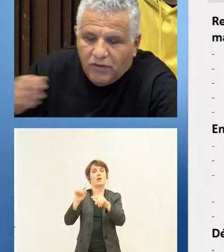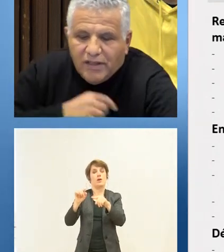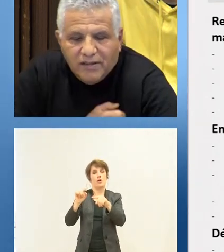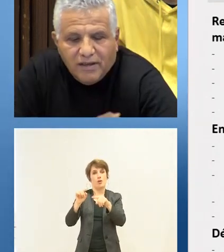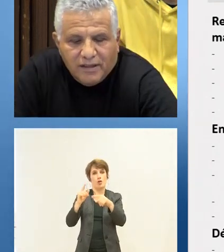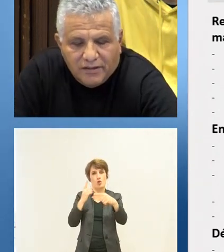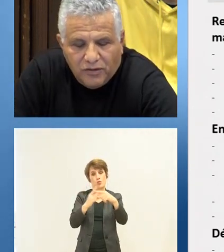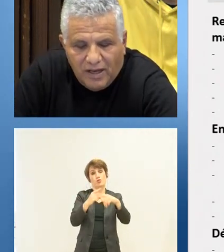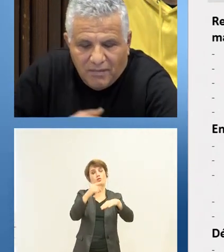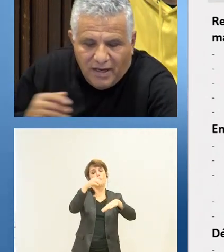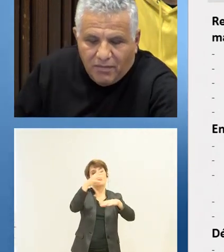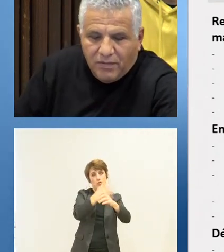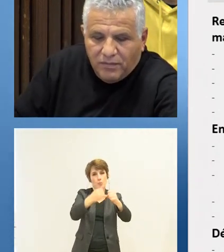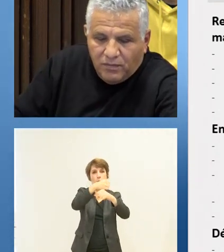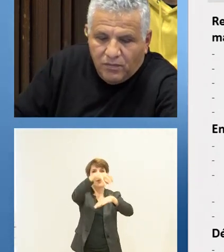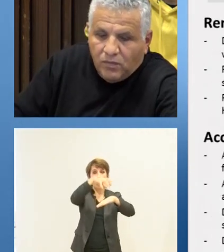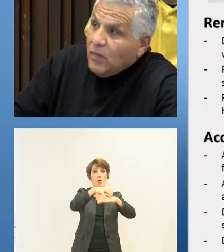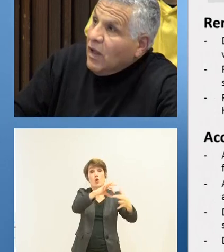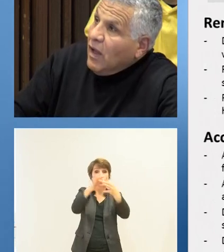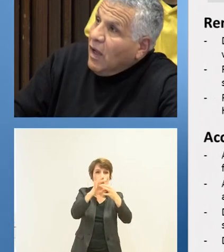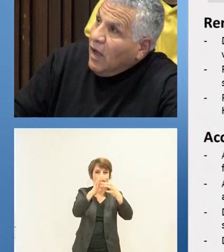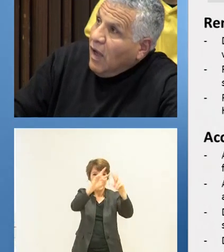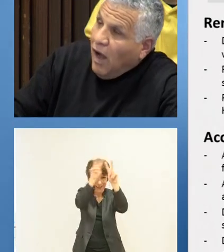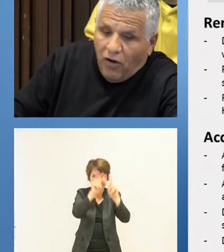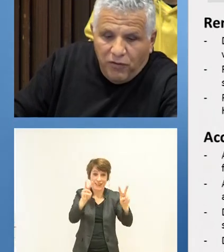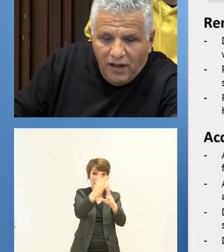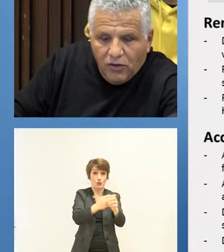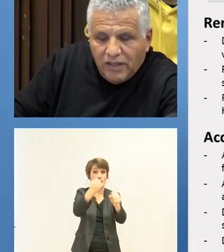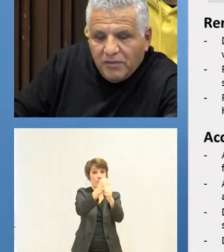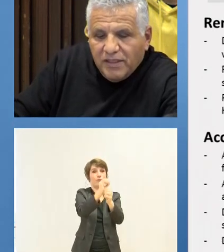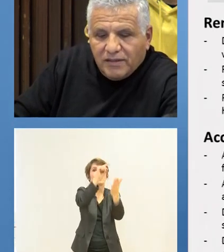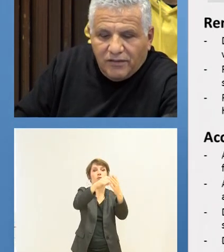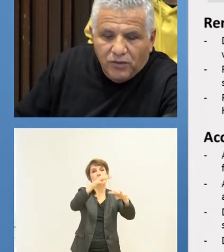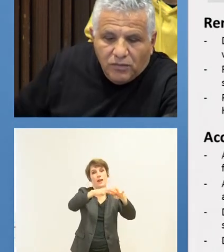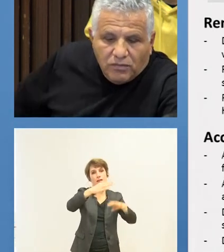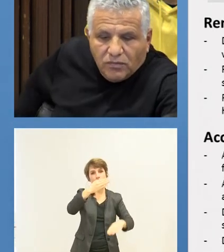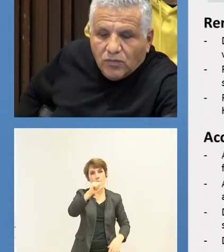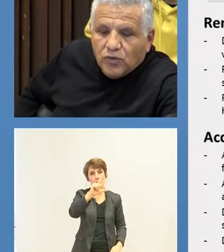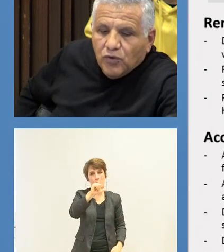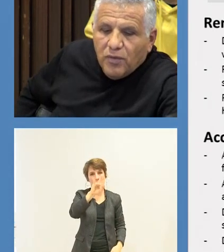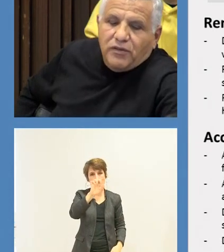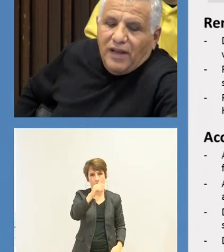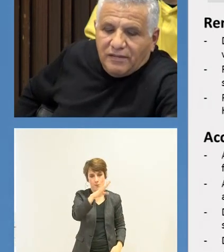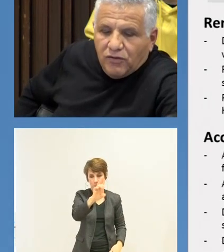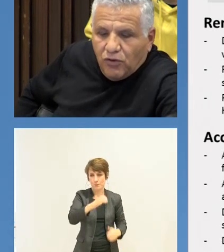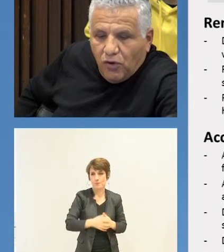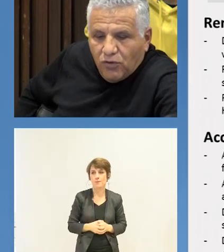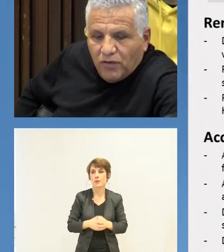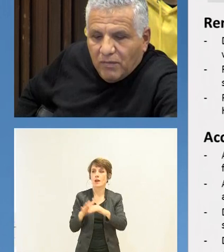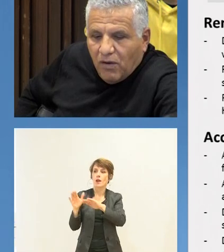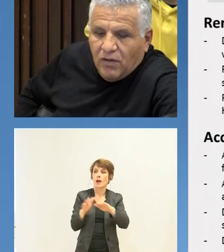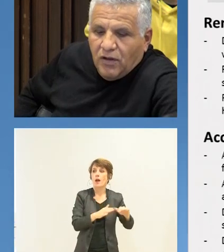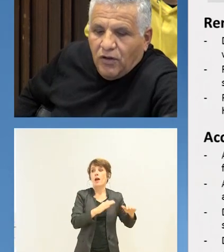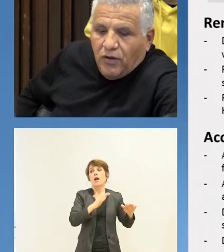pôle de solidarité internationale à malherbe enfin côté administration nous mettons l'accent sur le